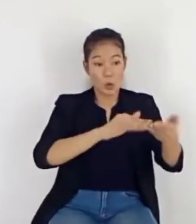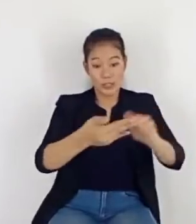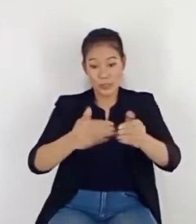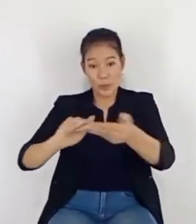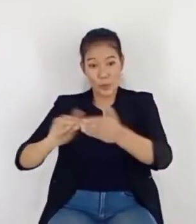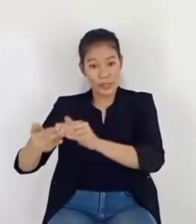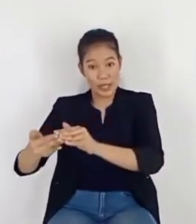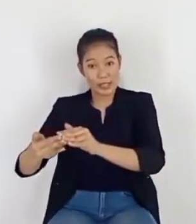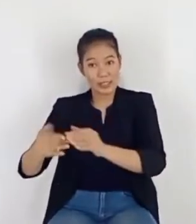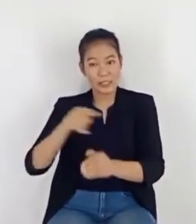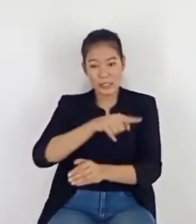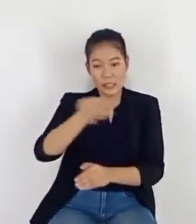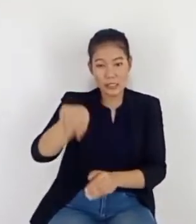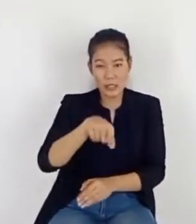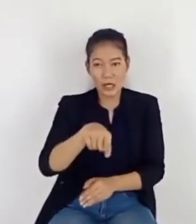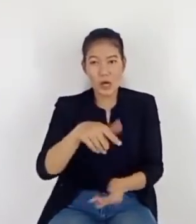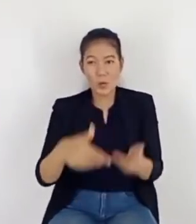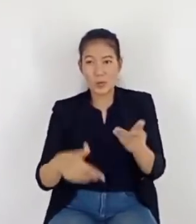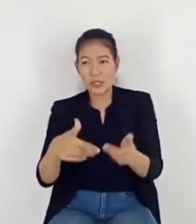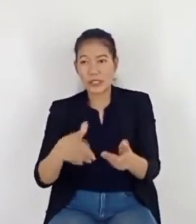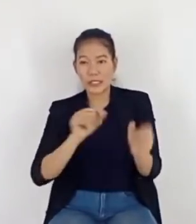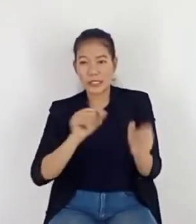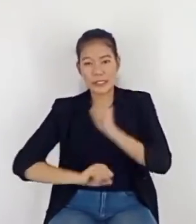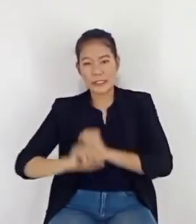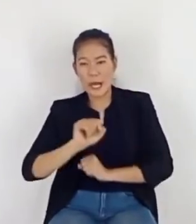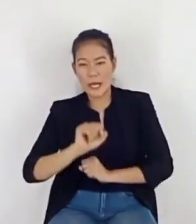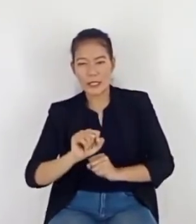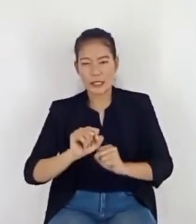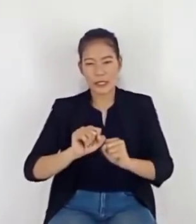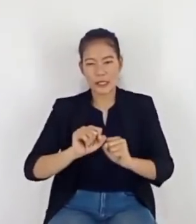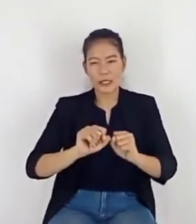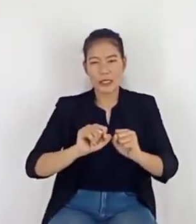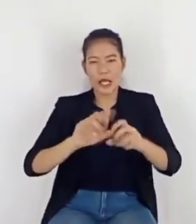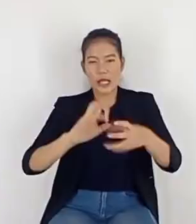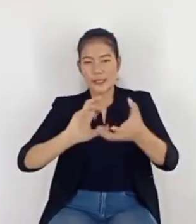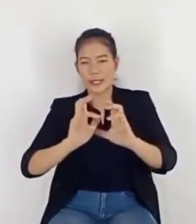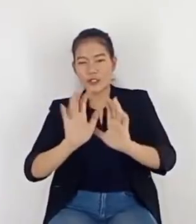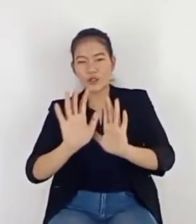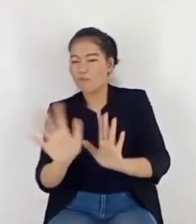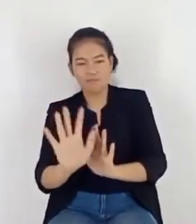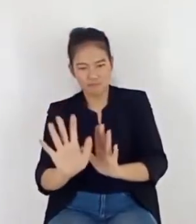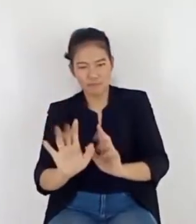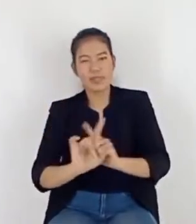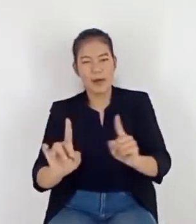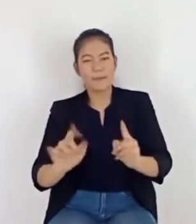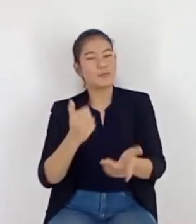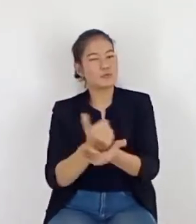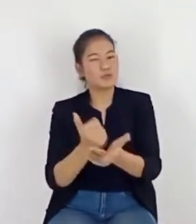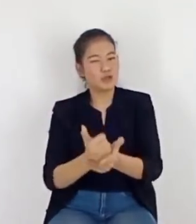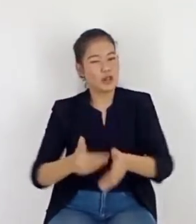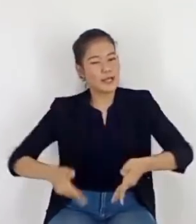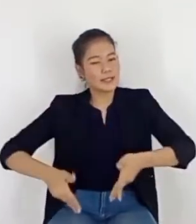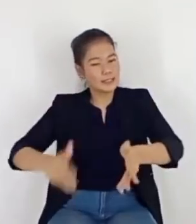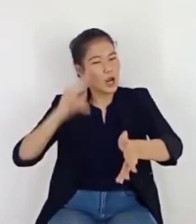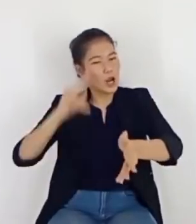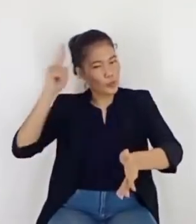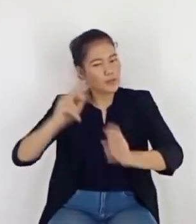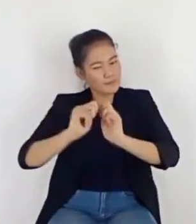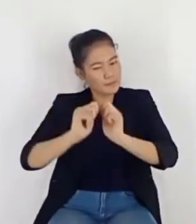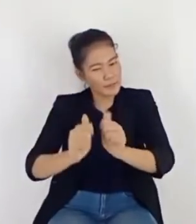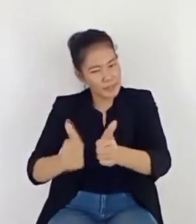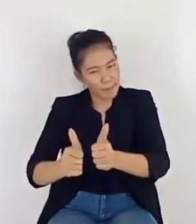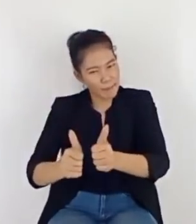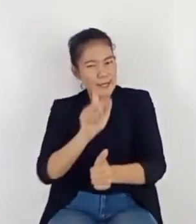dilantik, jangan berpikir hanya sekedar kegiatan teknis. Tidak. Tugas kita adalah mempersiapkan jalan Tuhan,